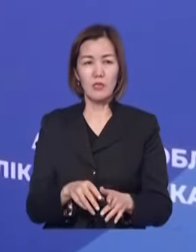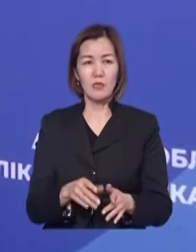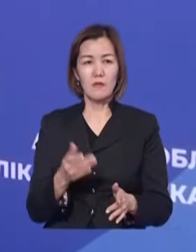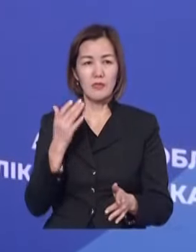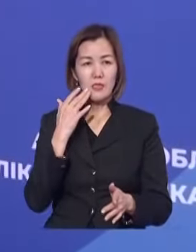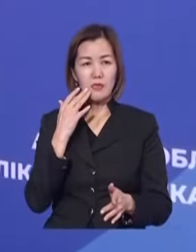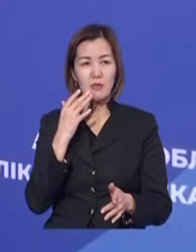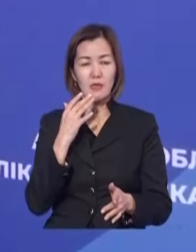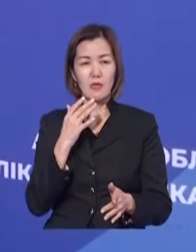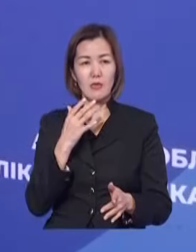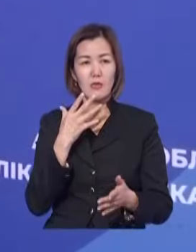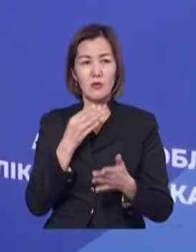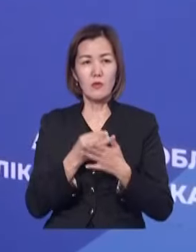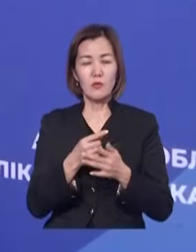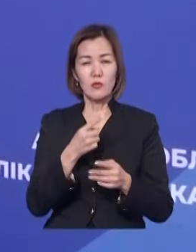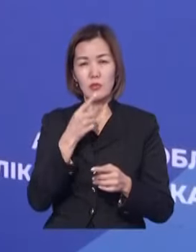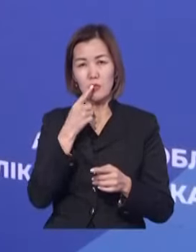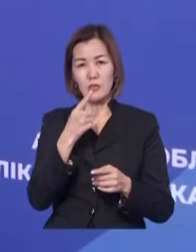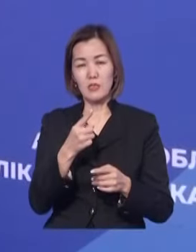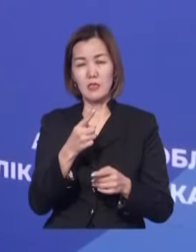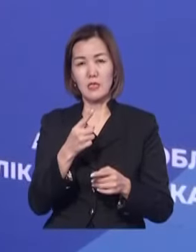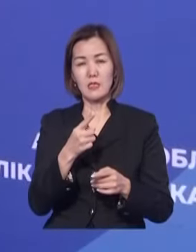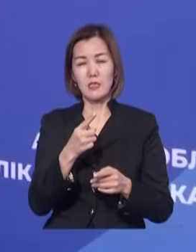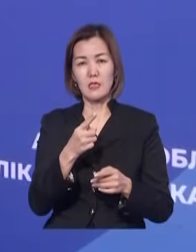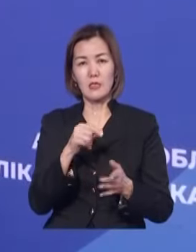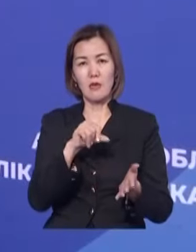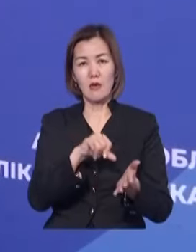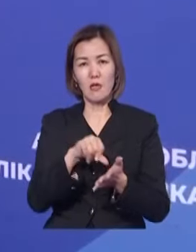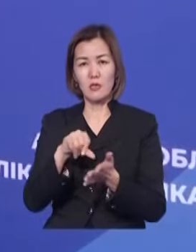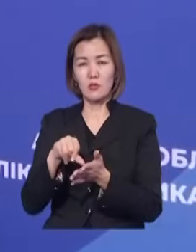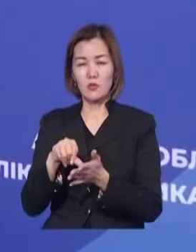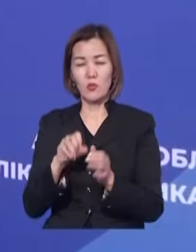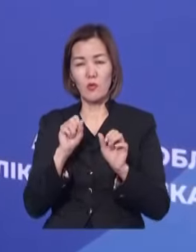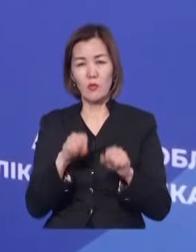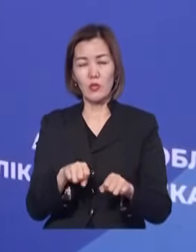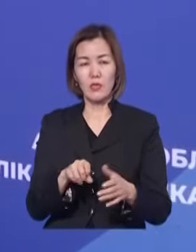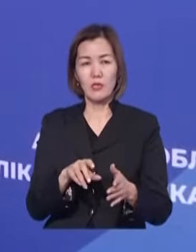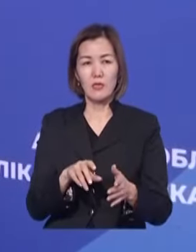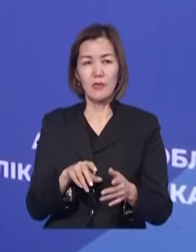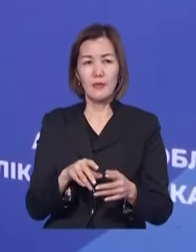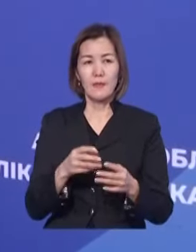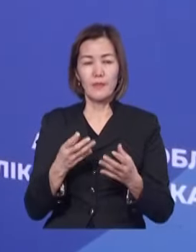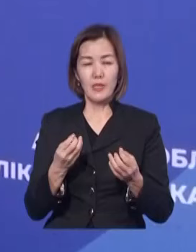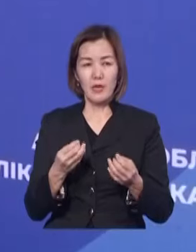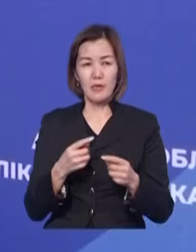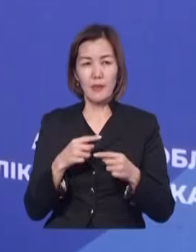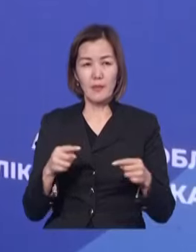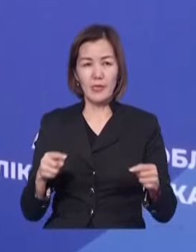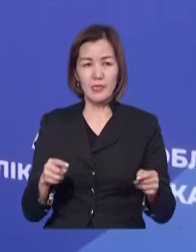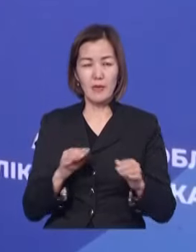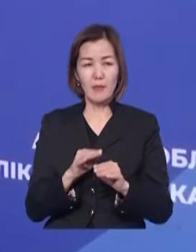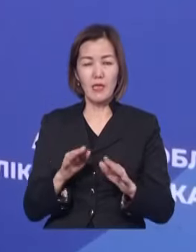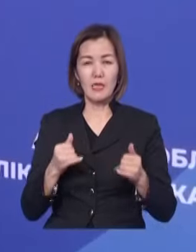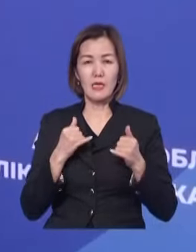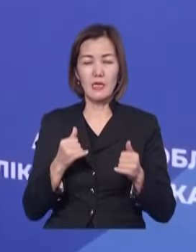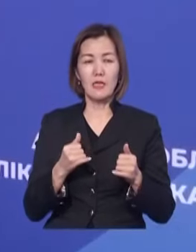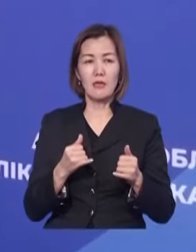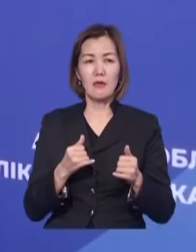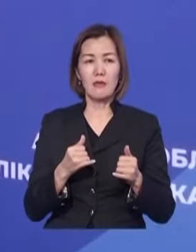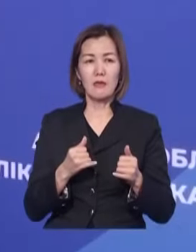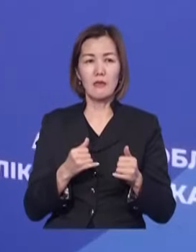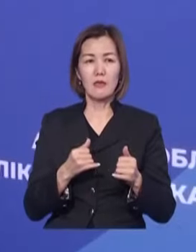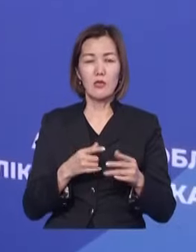келген адам өзінің дистанциялары бар, бөлек-бөлек сол жерден алып, ол жерде одан басқа және де балаларға арналған